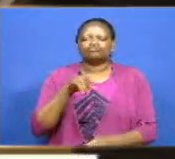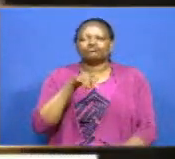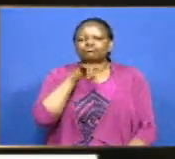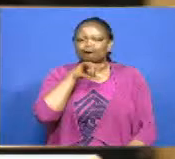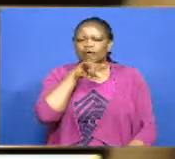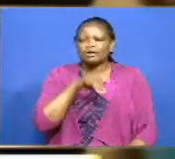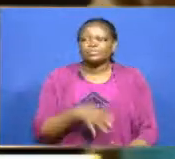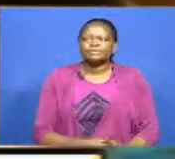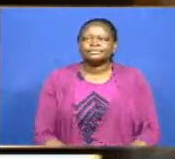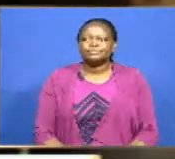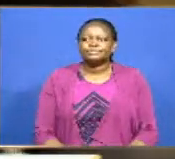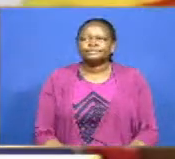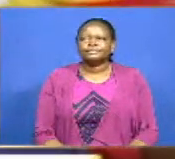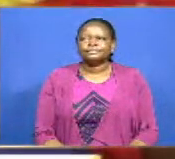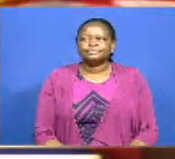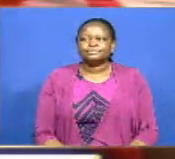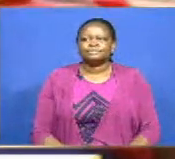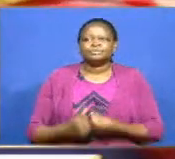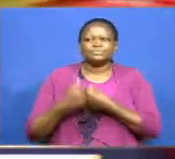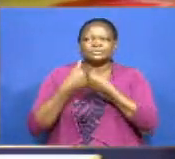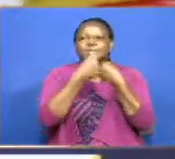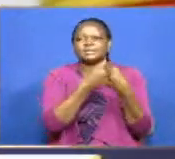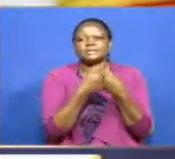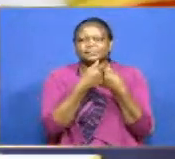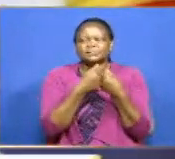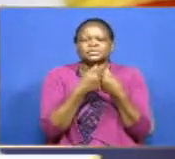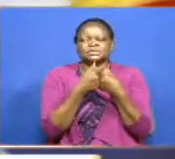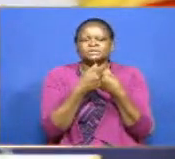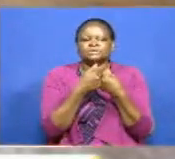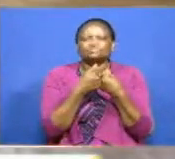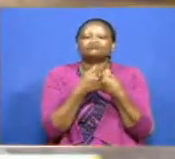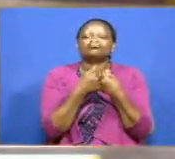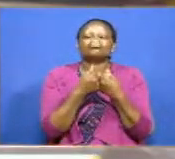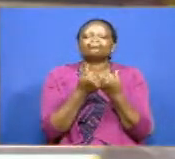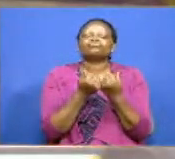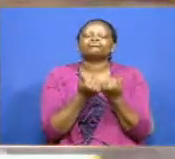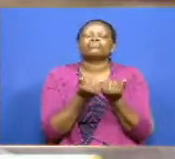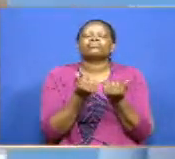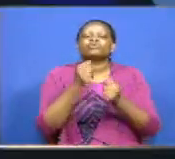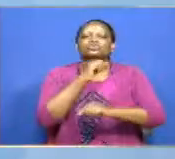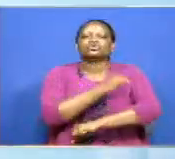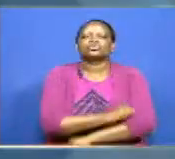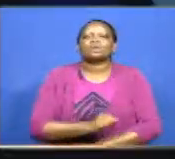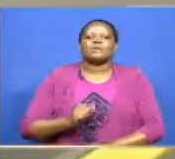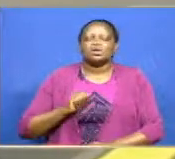Na changamoto za masomo na malezi kwa wasichana wa shule waliojifungua.